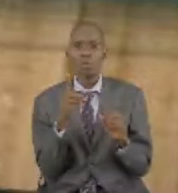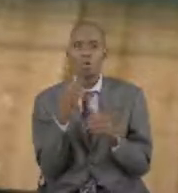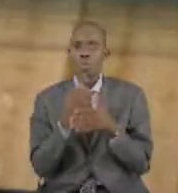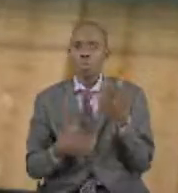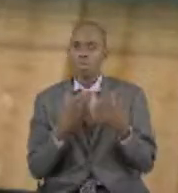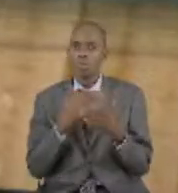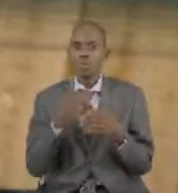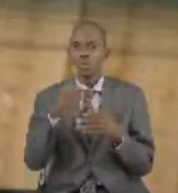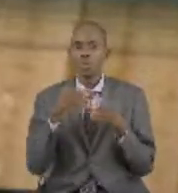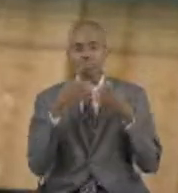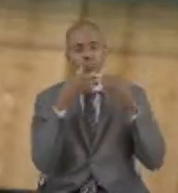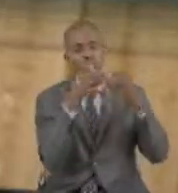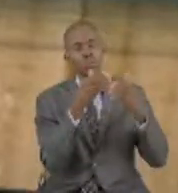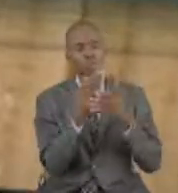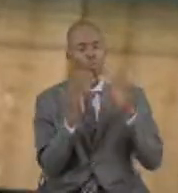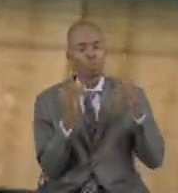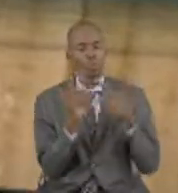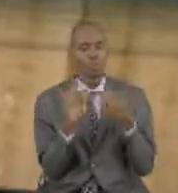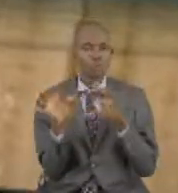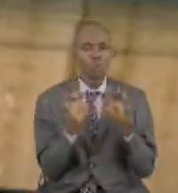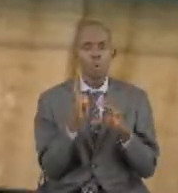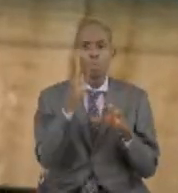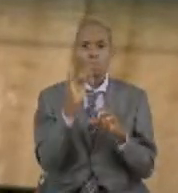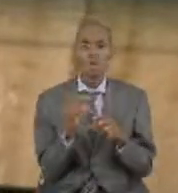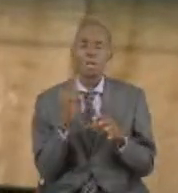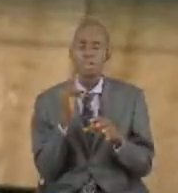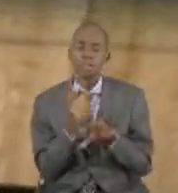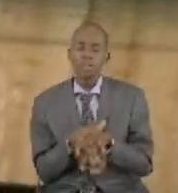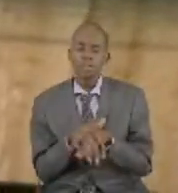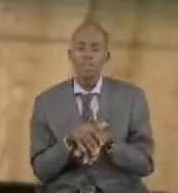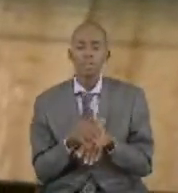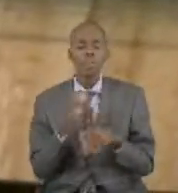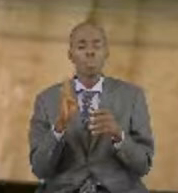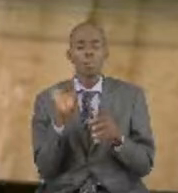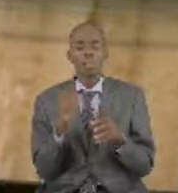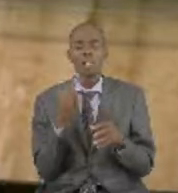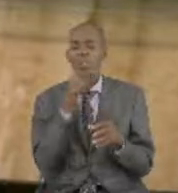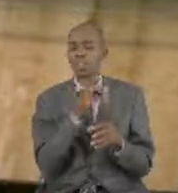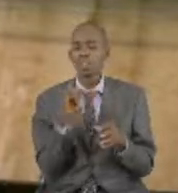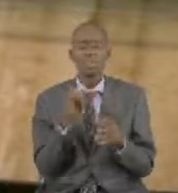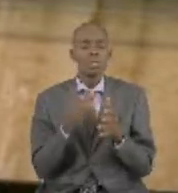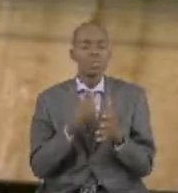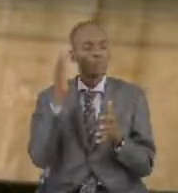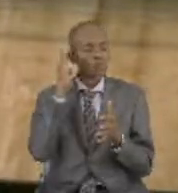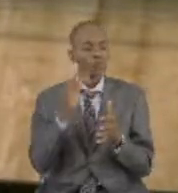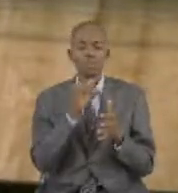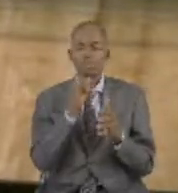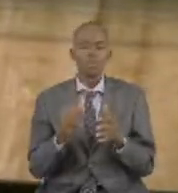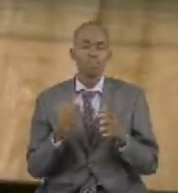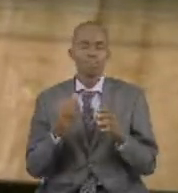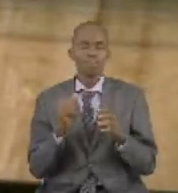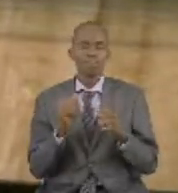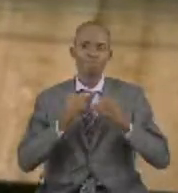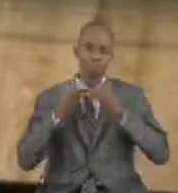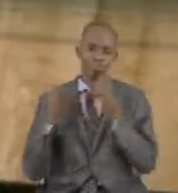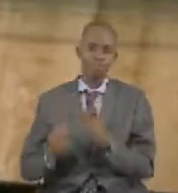faites faire aux gens par la tromperie, par le mensonge, cela ne les sauvera pas. Cela ne les